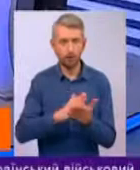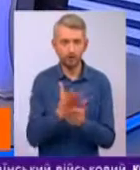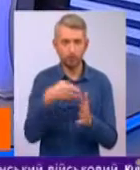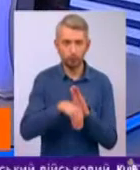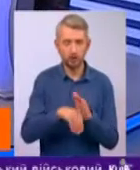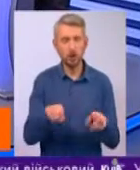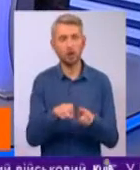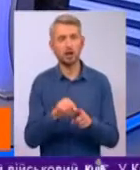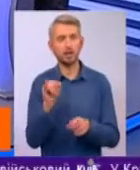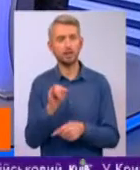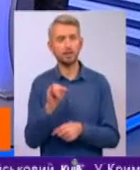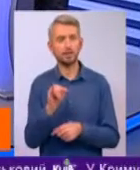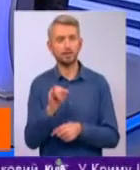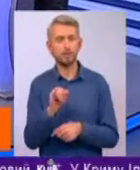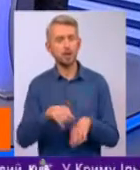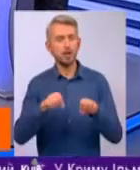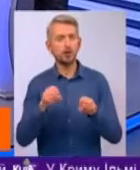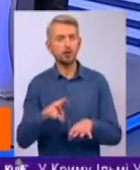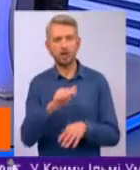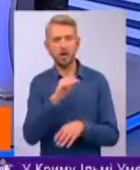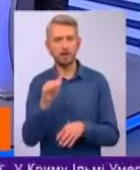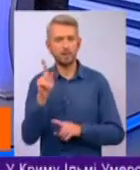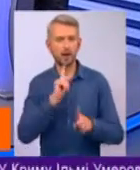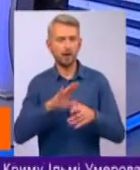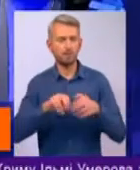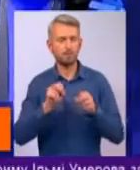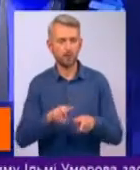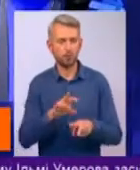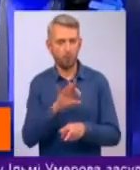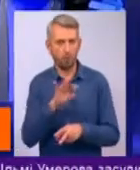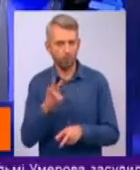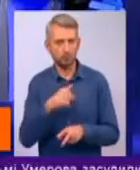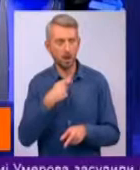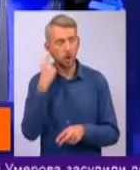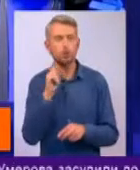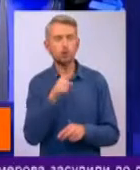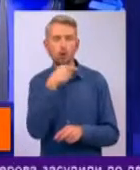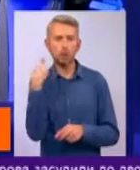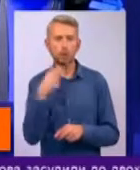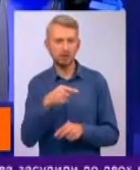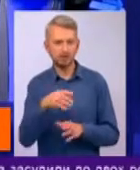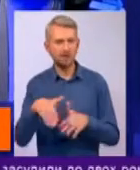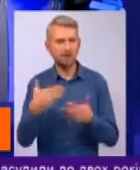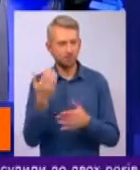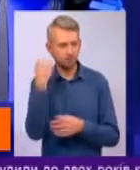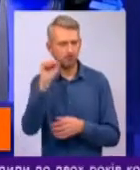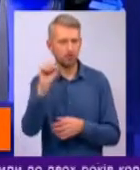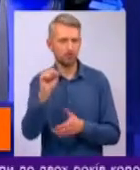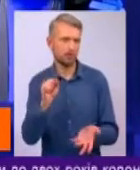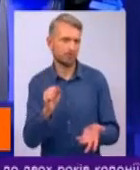внутрішньої, так і рішення на рівні Радбезу. Оскільки я думаю, що російський варіант переможе, в будь-якому